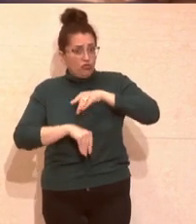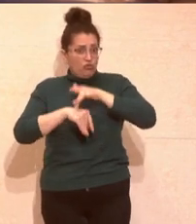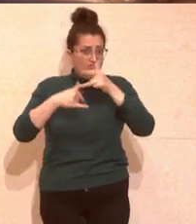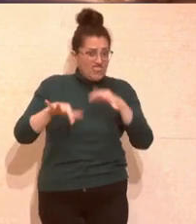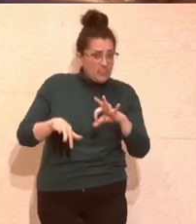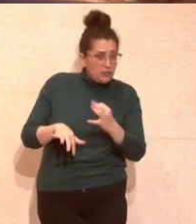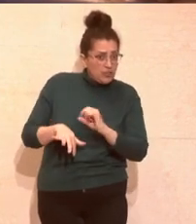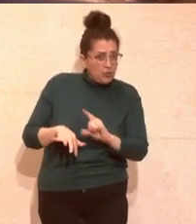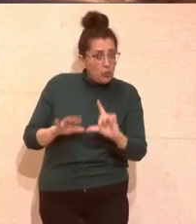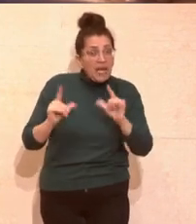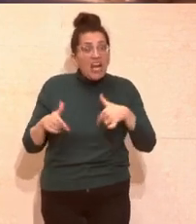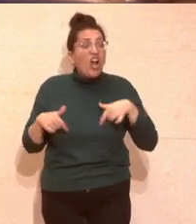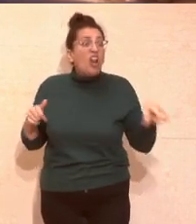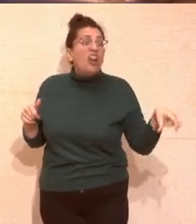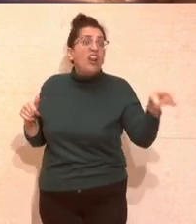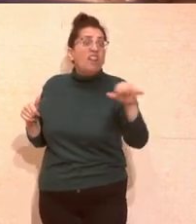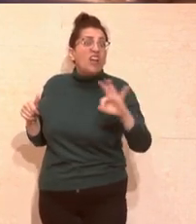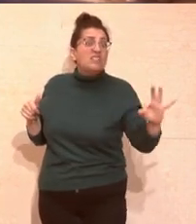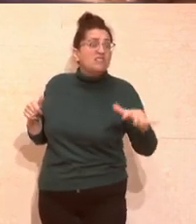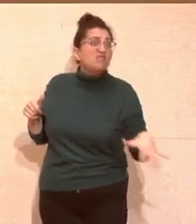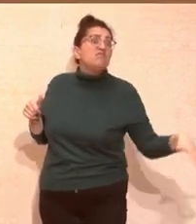de chefs d'établissement en France?